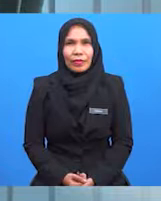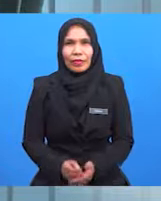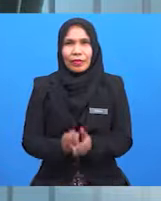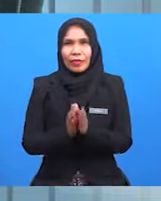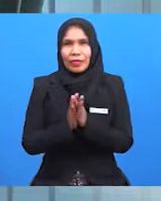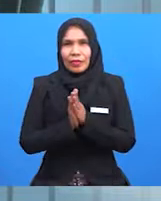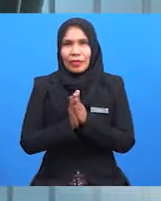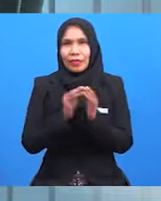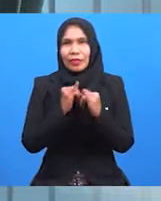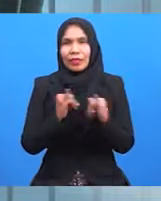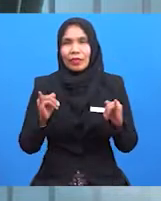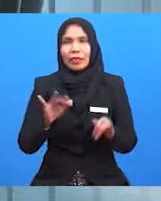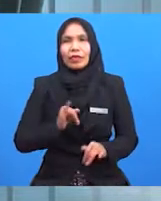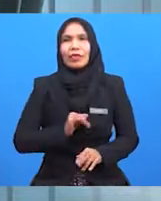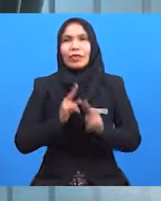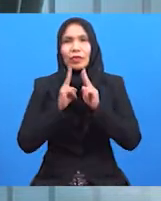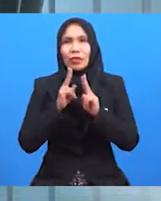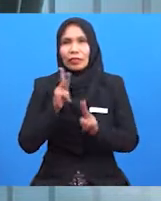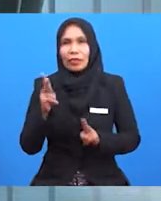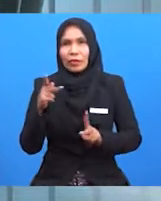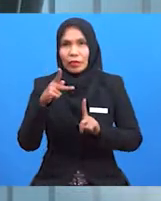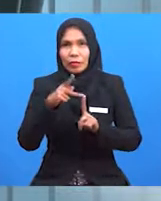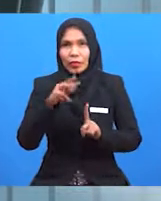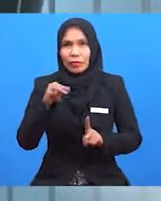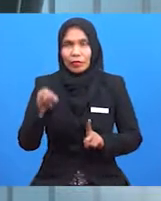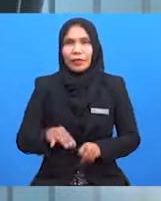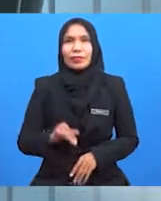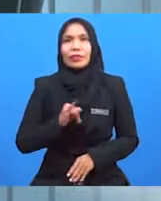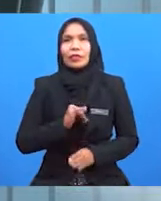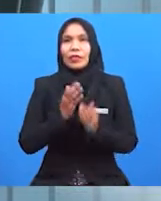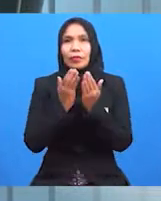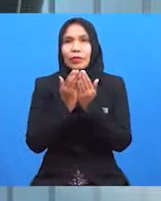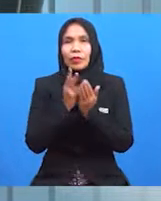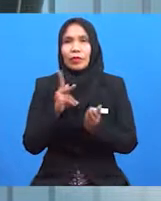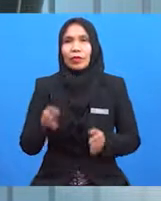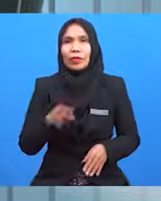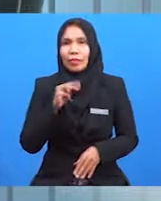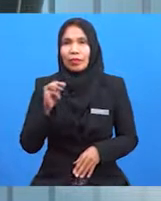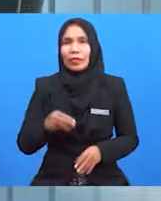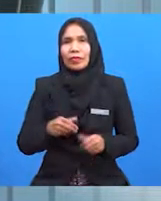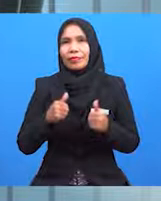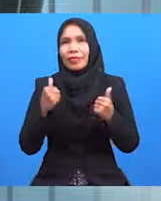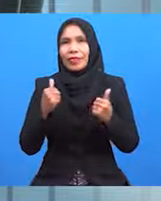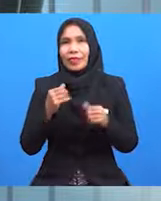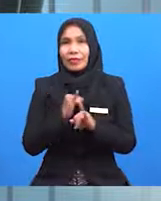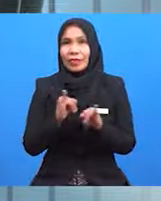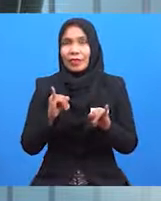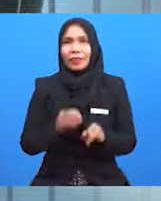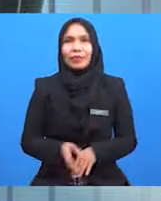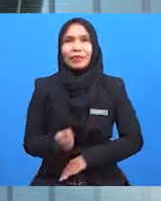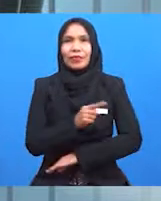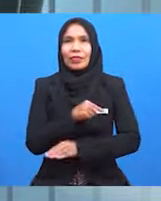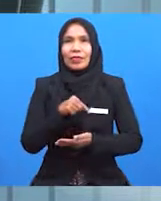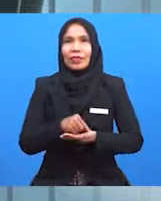Salam sejahtera saya ucapkan kepada murid-murid. Saya mendoakan murid-murid sihat-sihat belaka. Hari